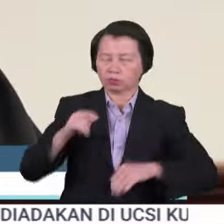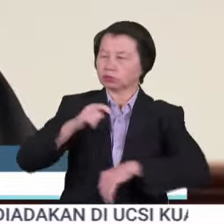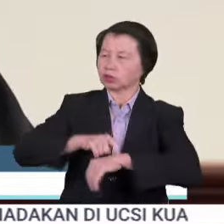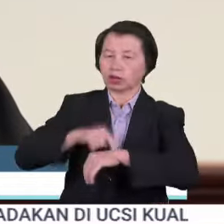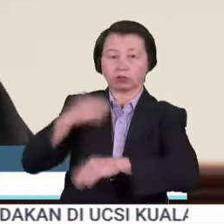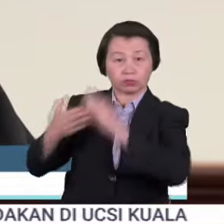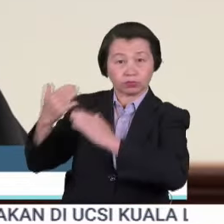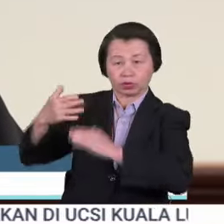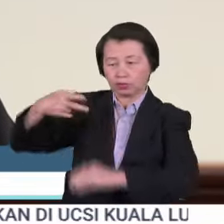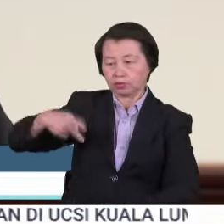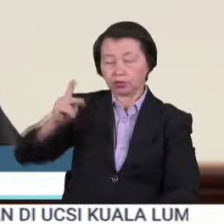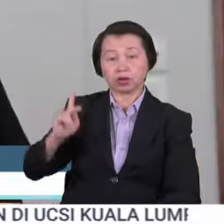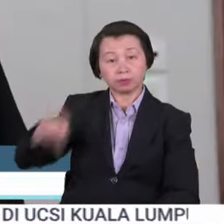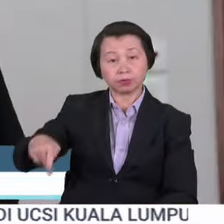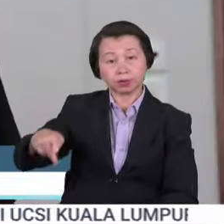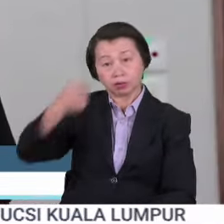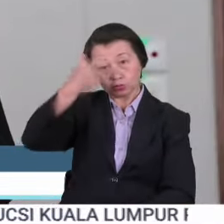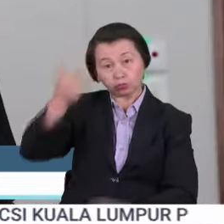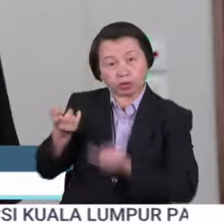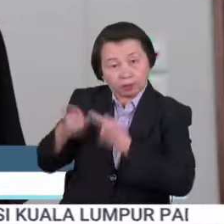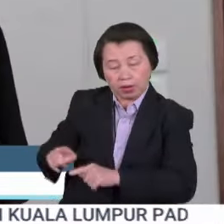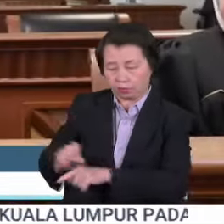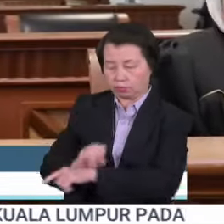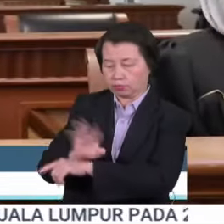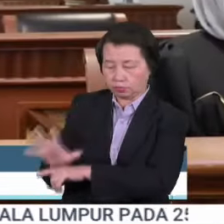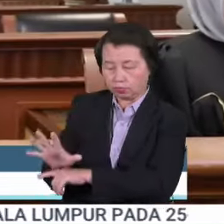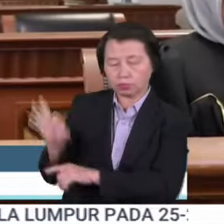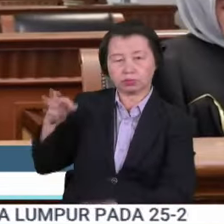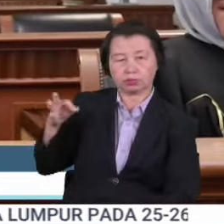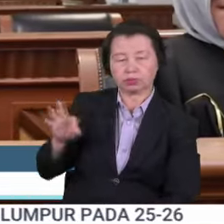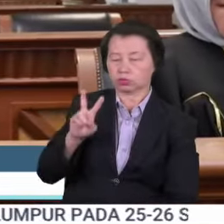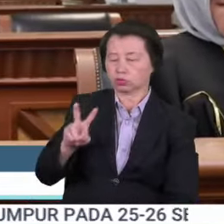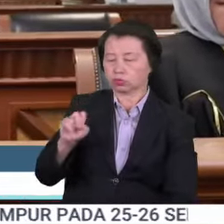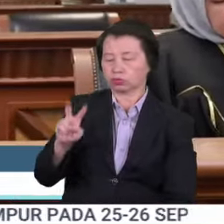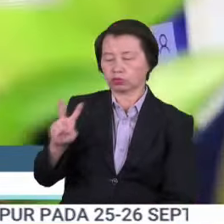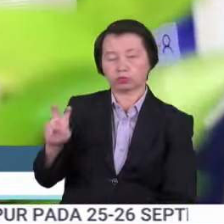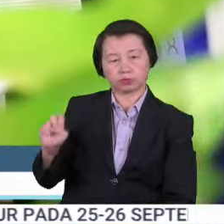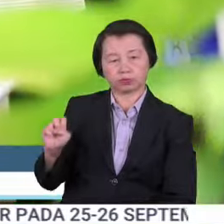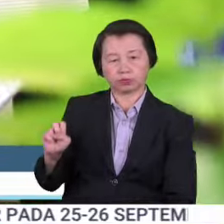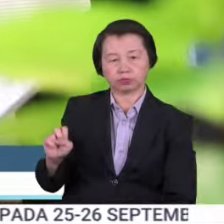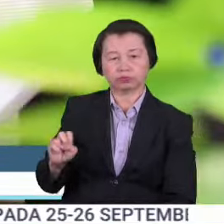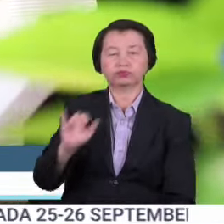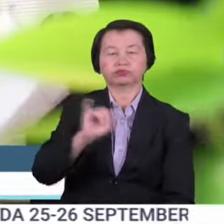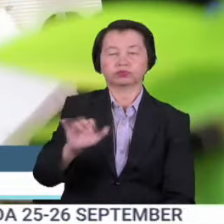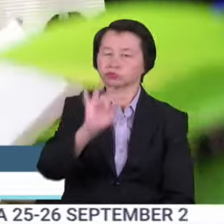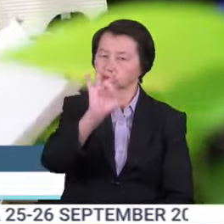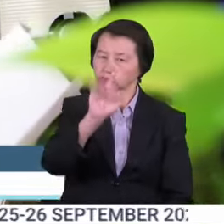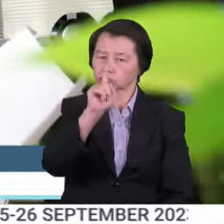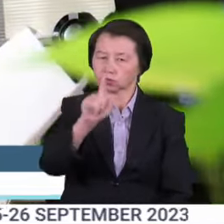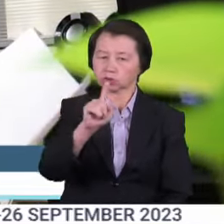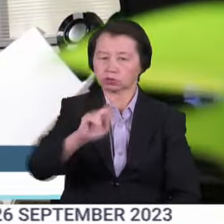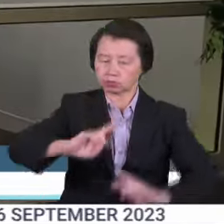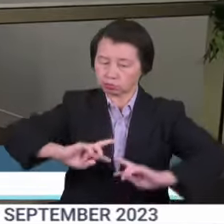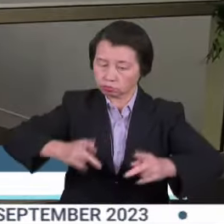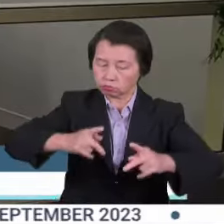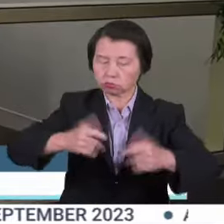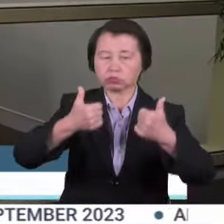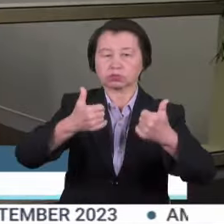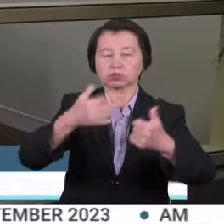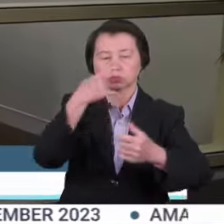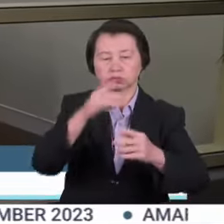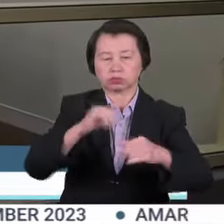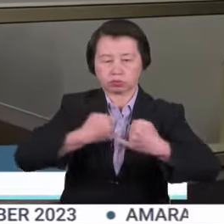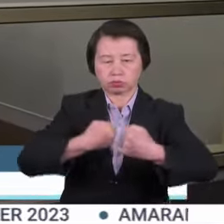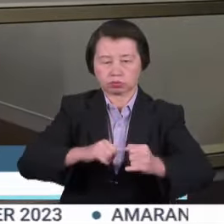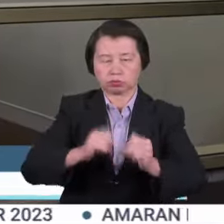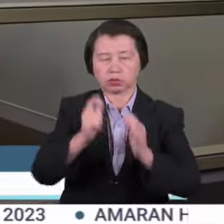Kawalan Pergerakan kerana pandemik COVID-19 pada tahun 2020. Ia salah satu anjakan paradigma